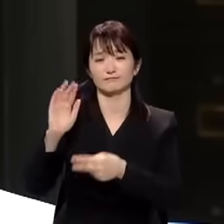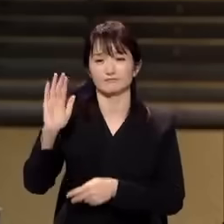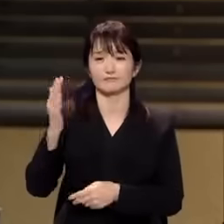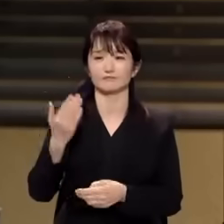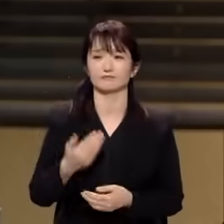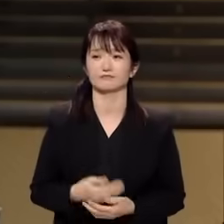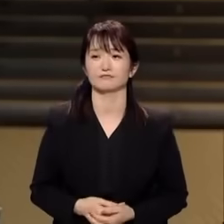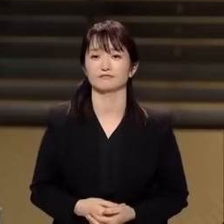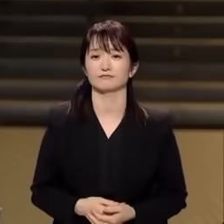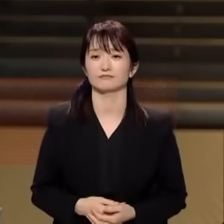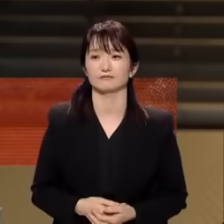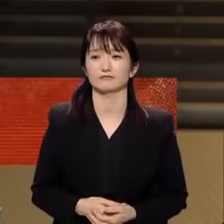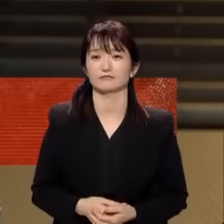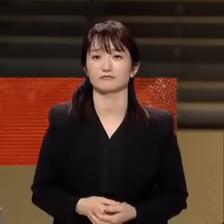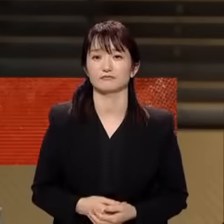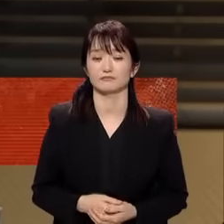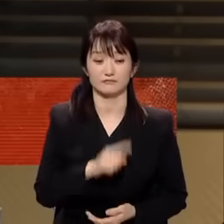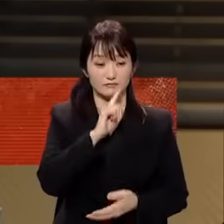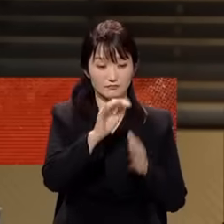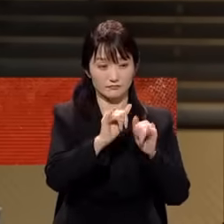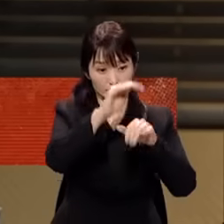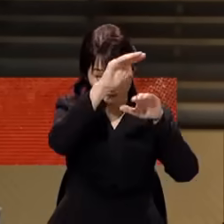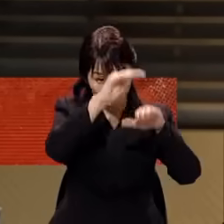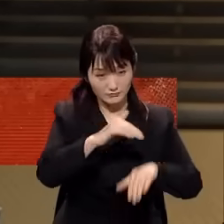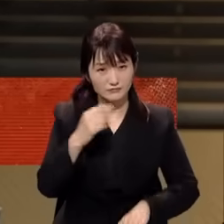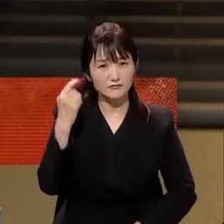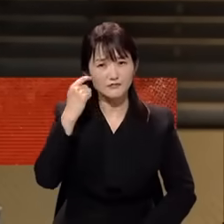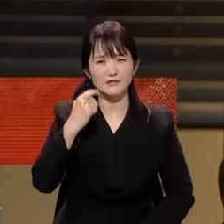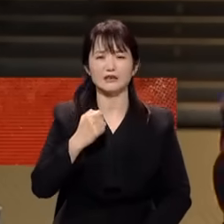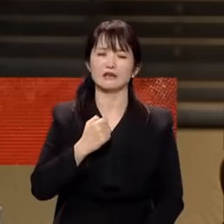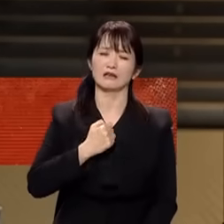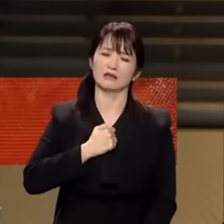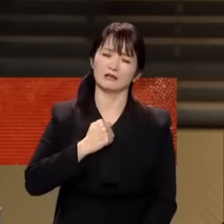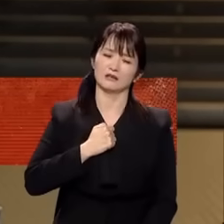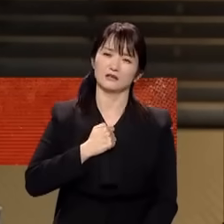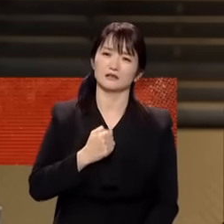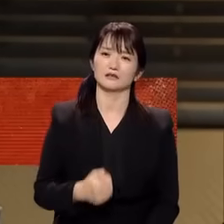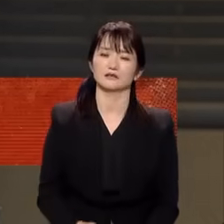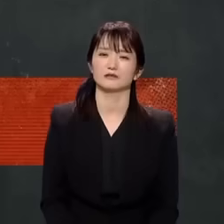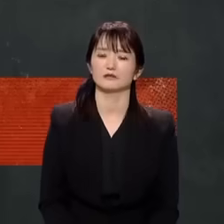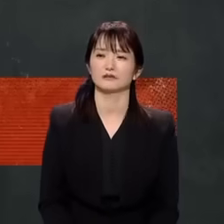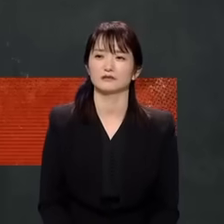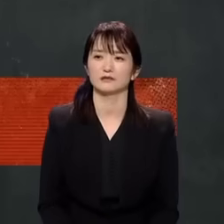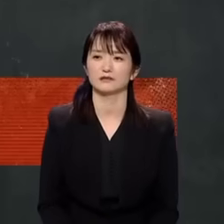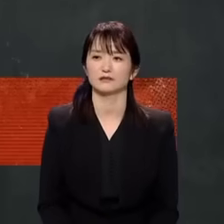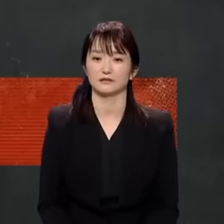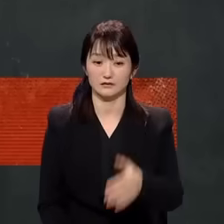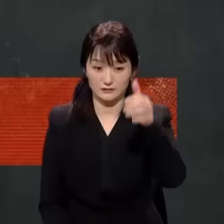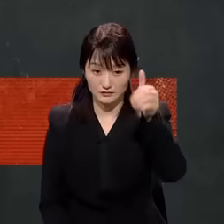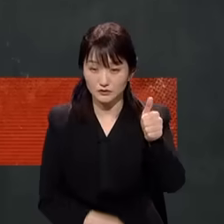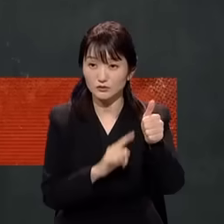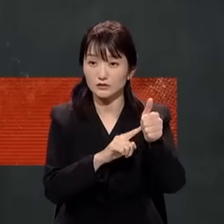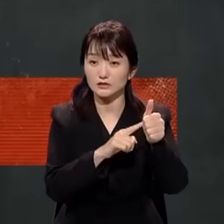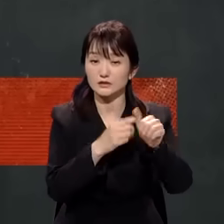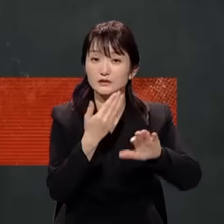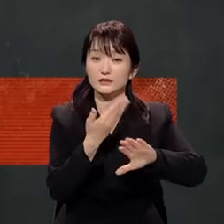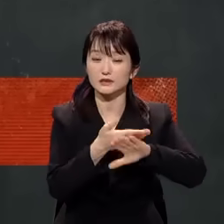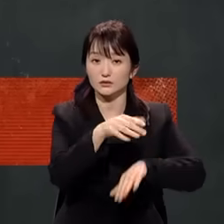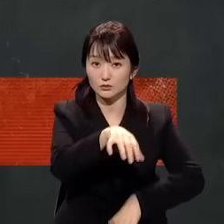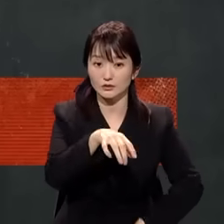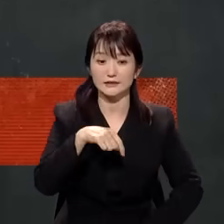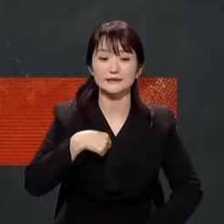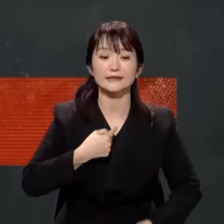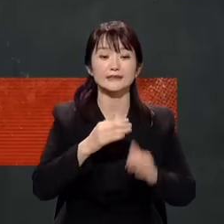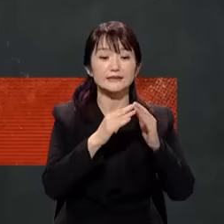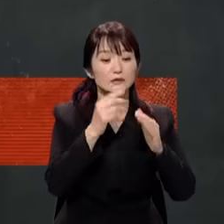사실 뭐 지금 제보자 얘기를 쭉 들어보면 정말 답답한 상황이긴 하죠. 그러니까 지금 보니까 이 제보자도 다른 곳에 그러니까 자기 집을